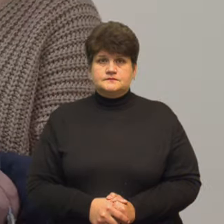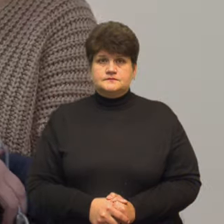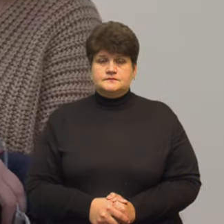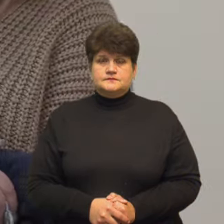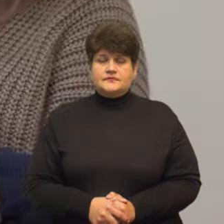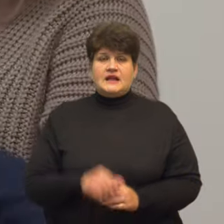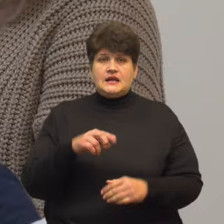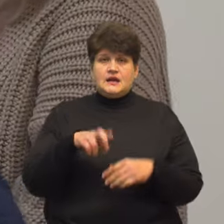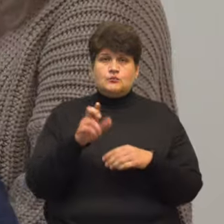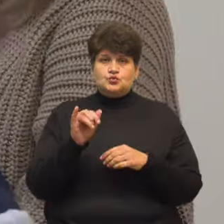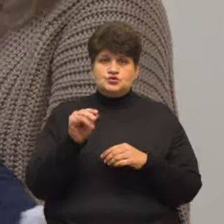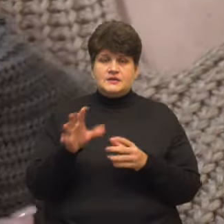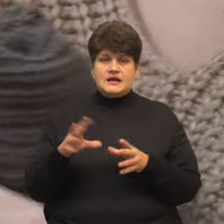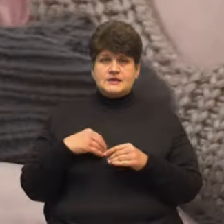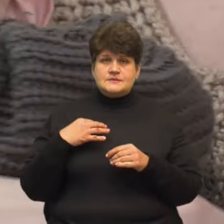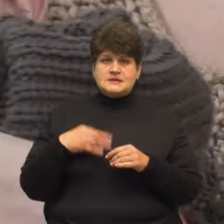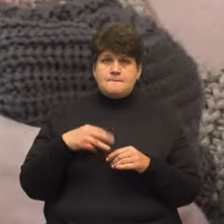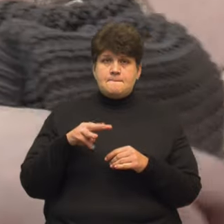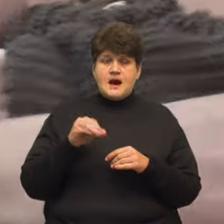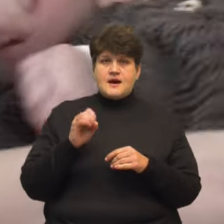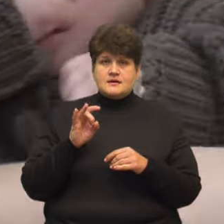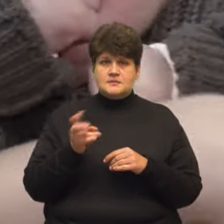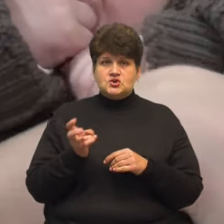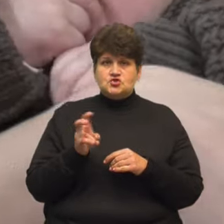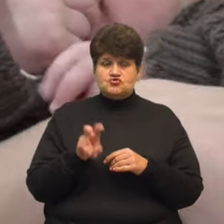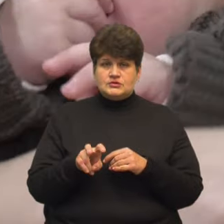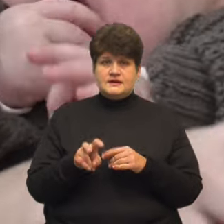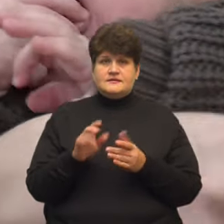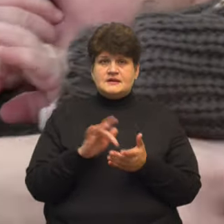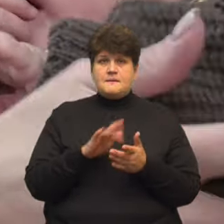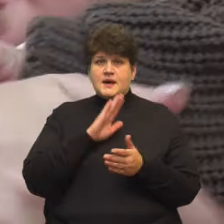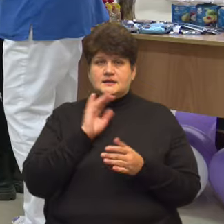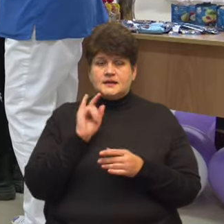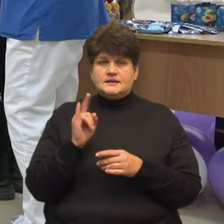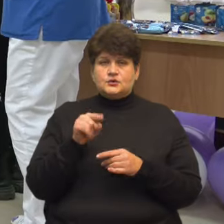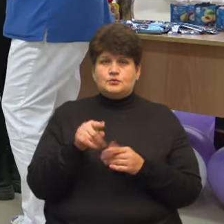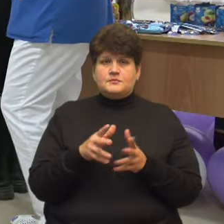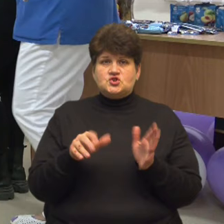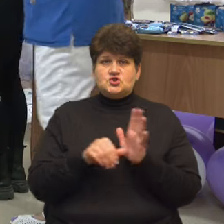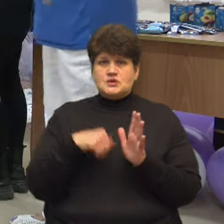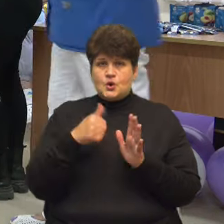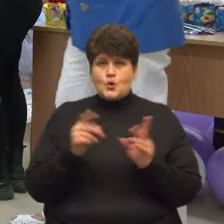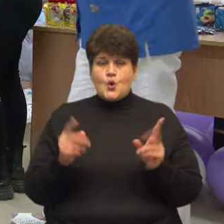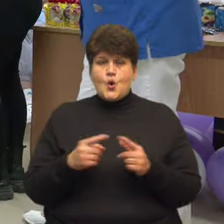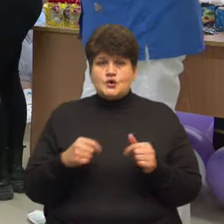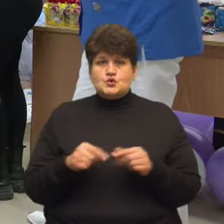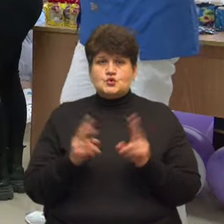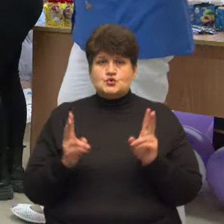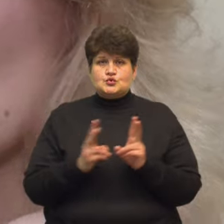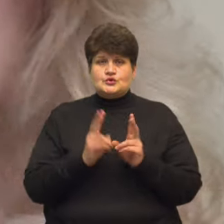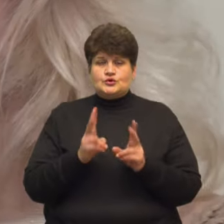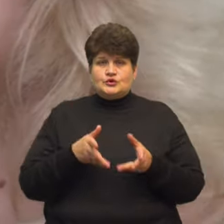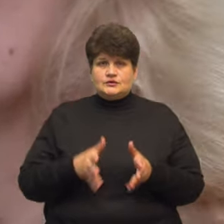Лілія бучма разом із сином Марком прийшли до переднатального центру мати і дитина тут більше шести років організовують зустріч матерів які народили